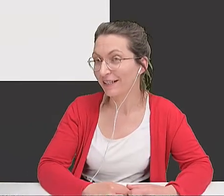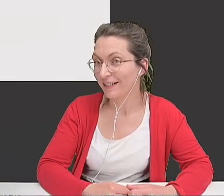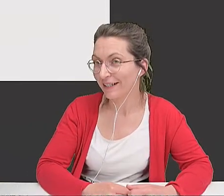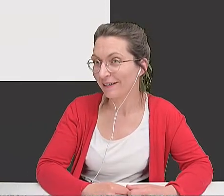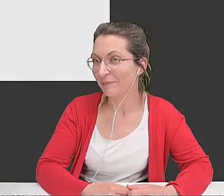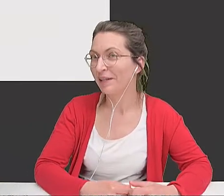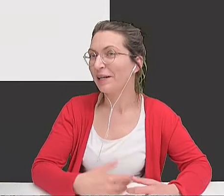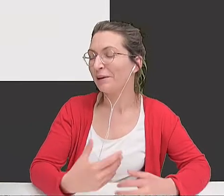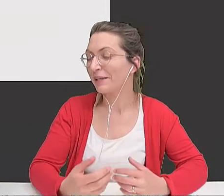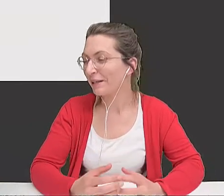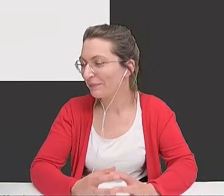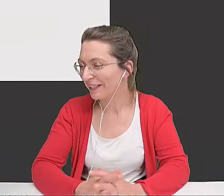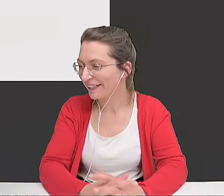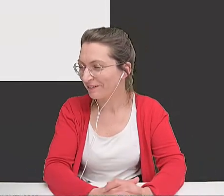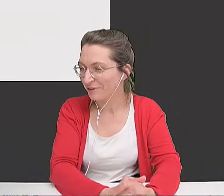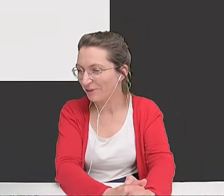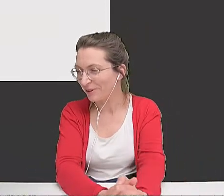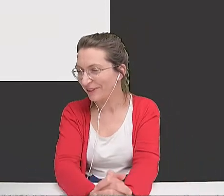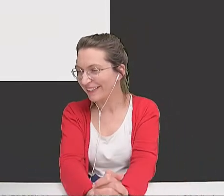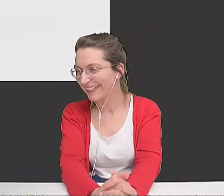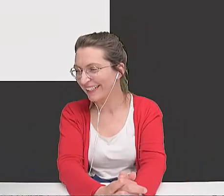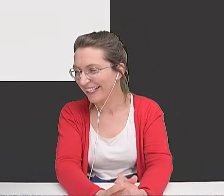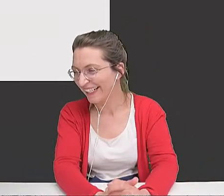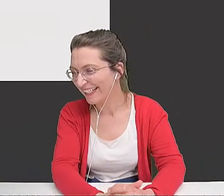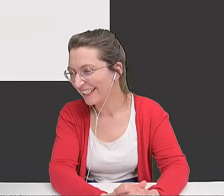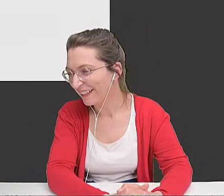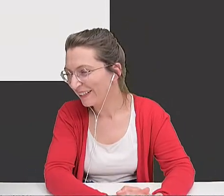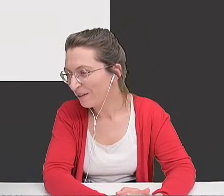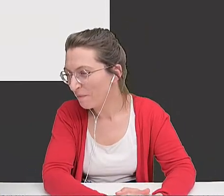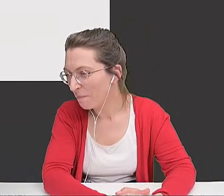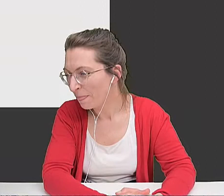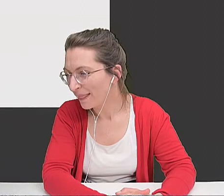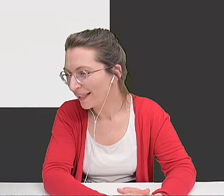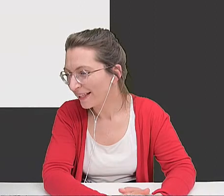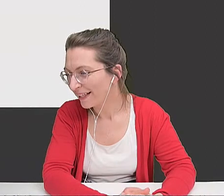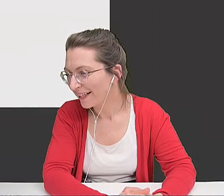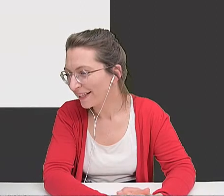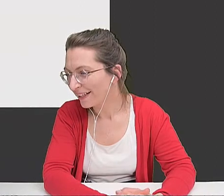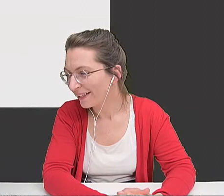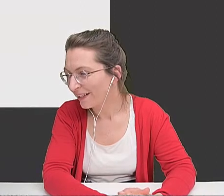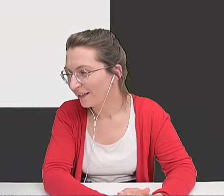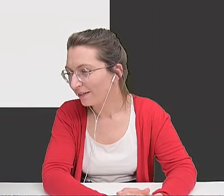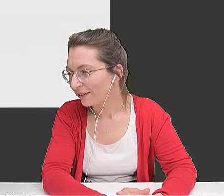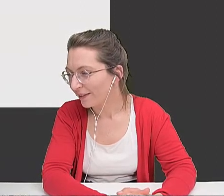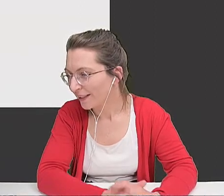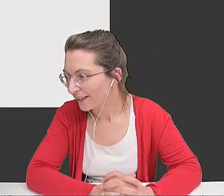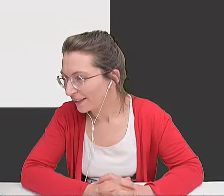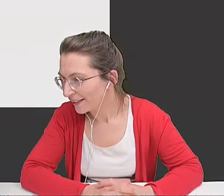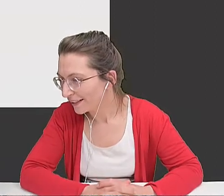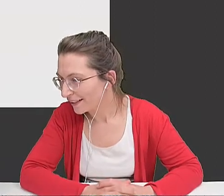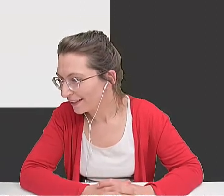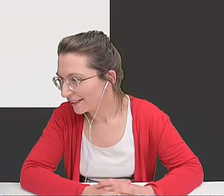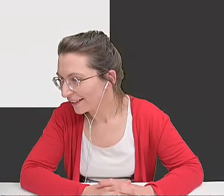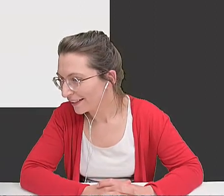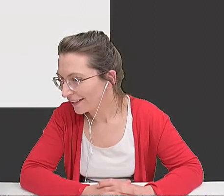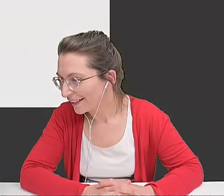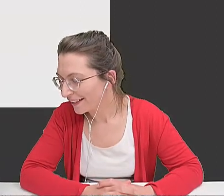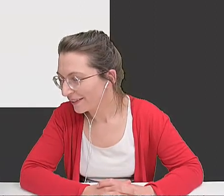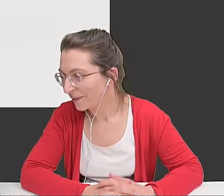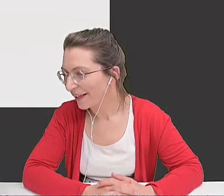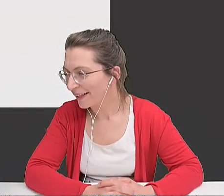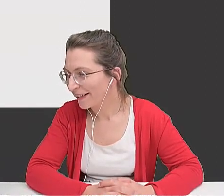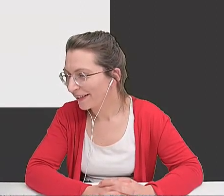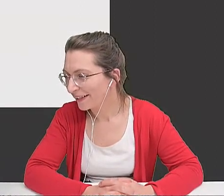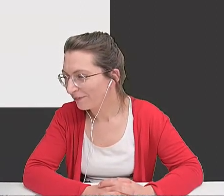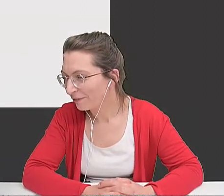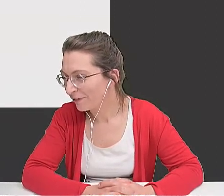selber daran teilnehmen, aber ich kann mich ja dran versuchen. Ja, die könntest du vielleicht wirklich mal probieren. Das ist eine meiner